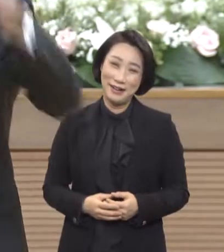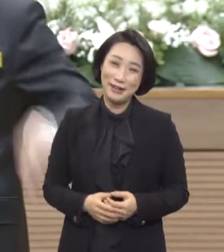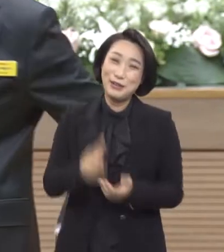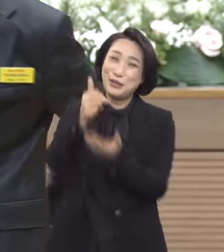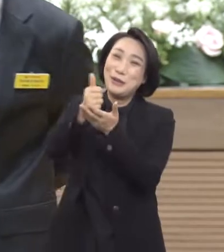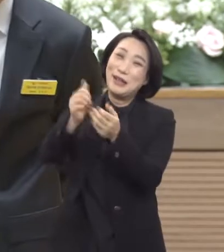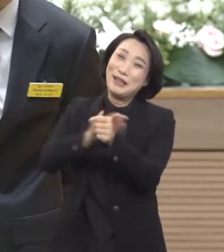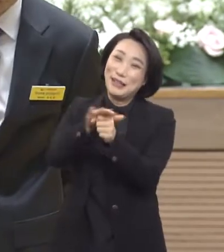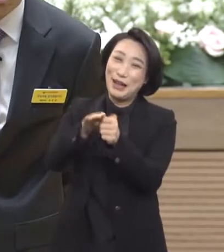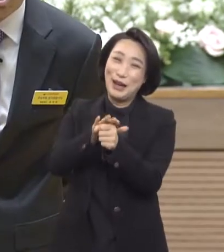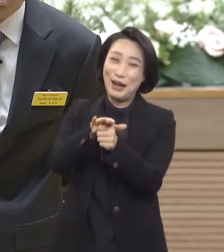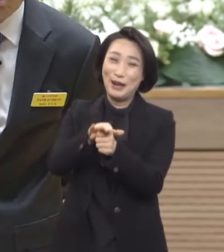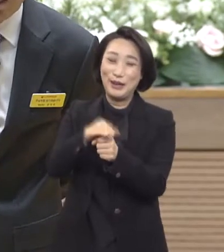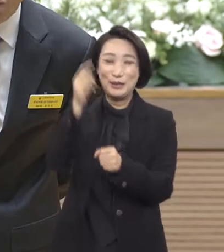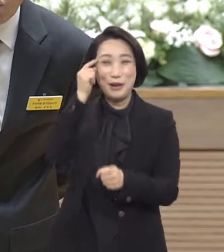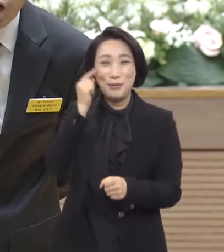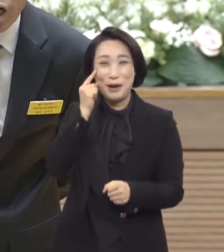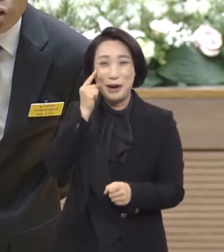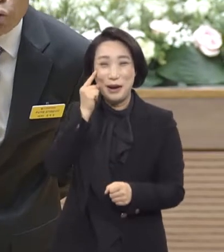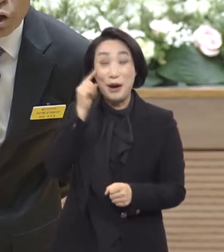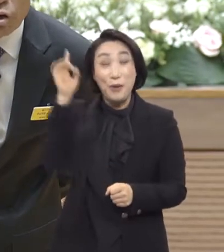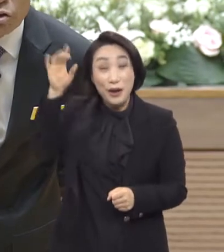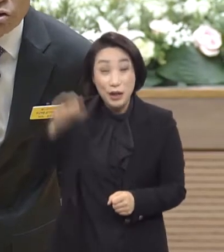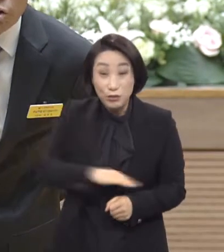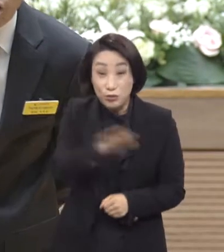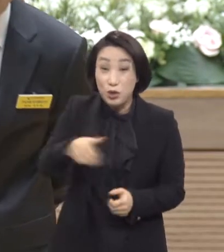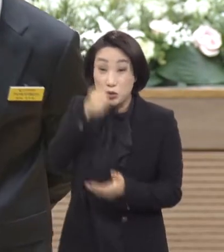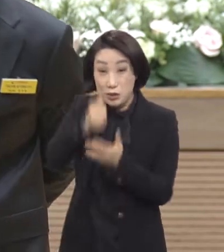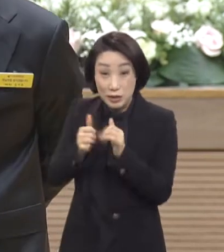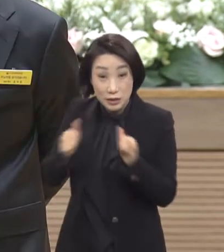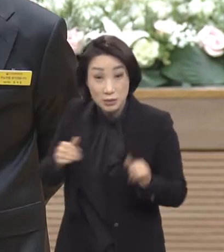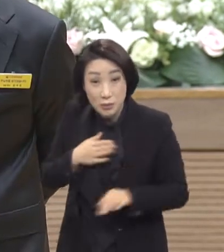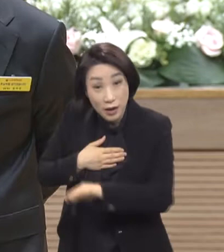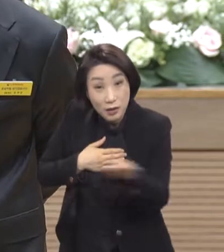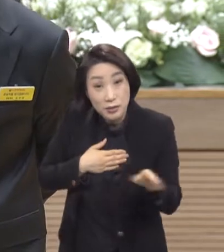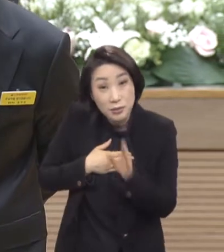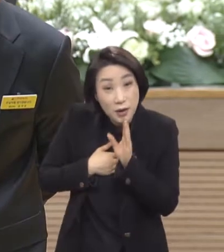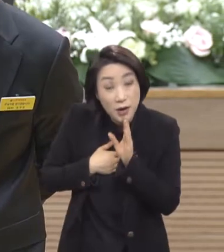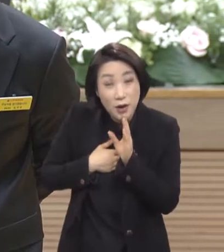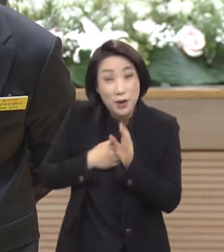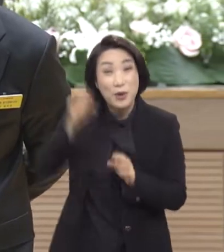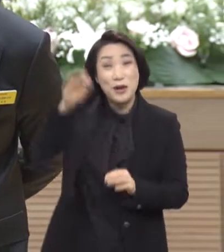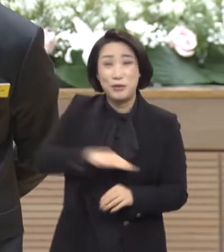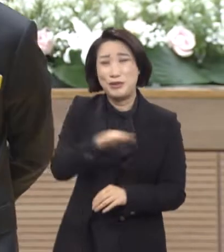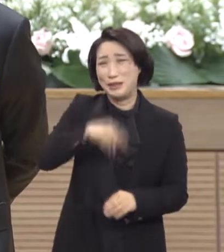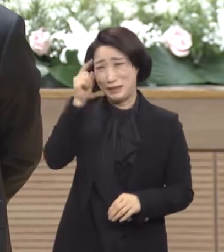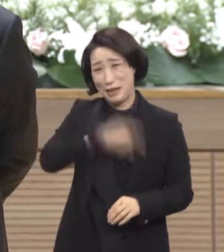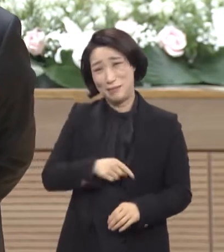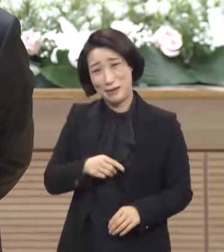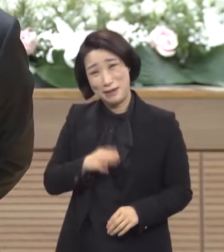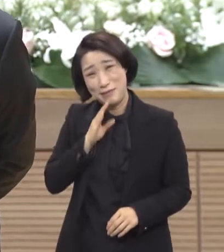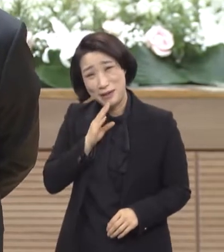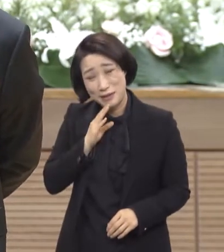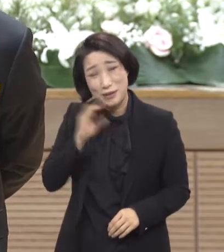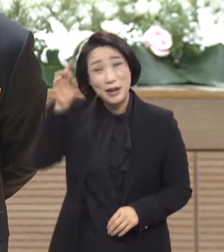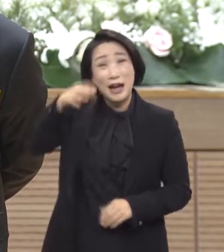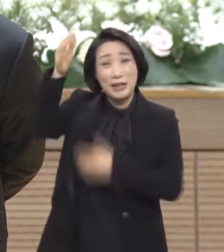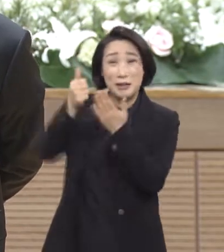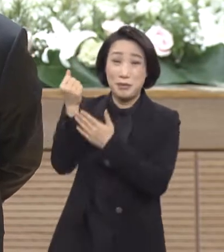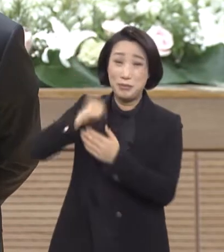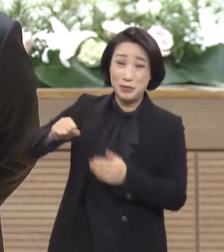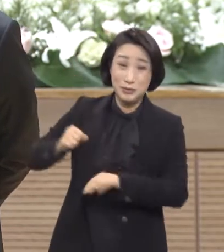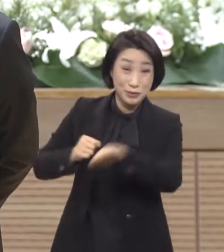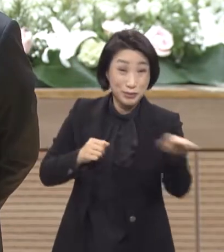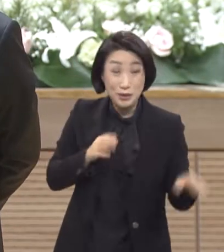주님의 사랑은 우리가 원래 죄인이요 원래 나쁜 놈이요 원래 하나님을